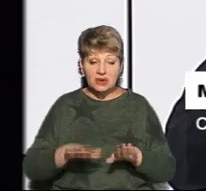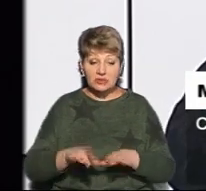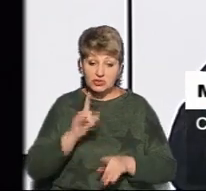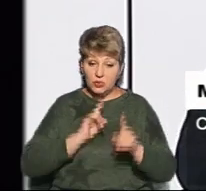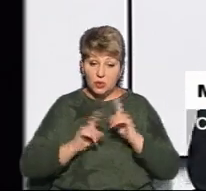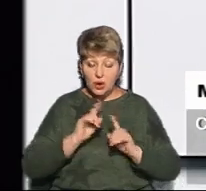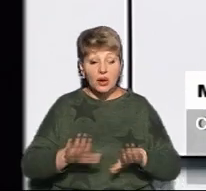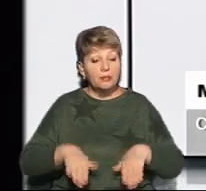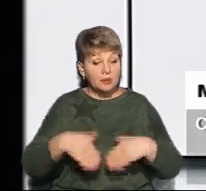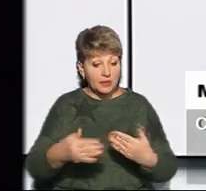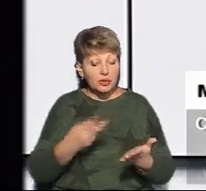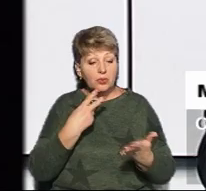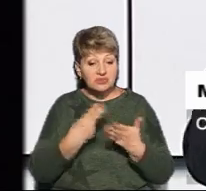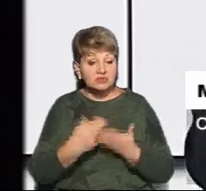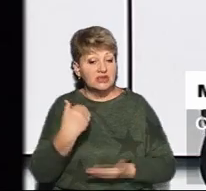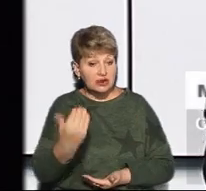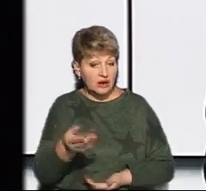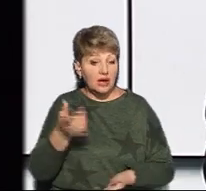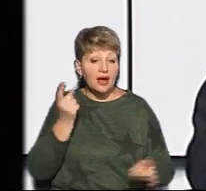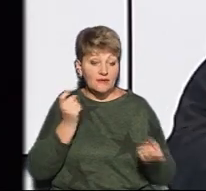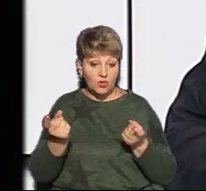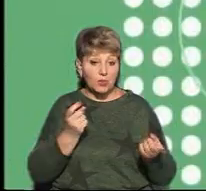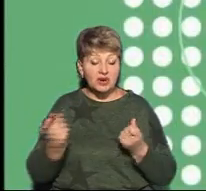Пропоную переглянути інформацію. Відео, будь ласка.